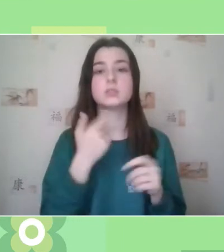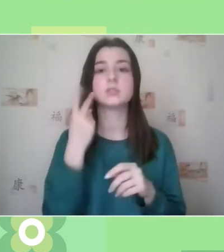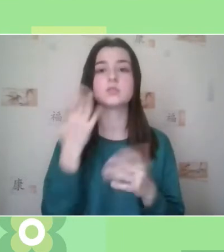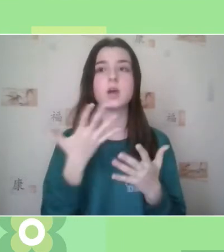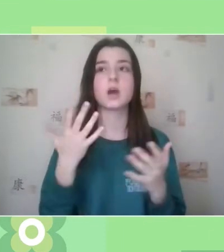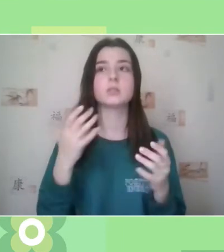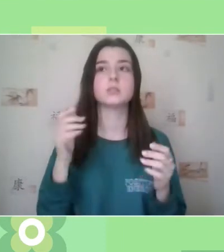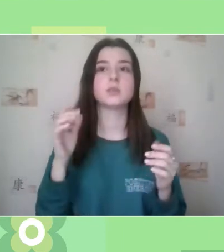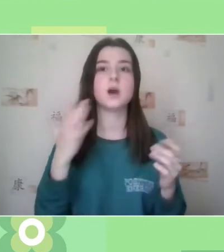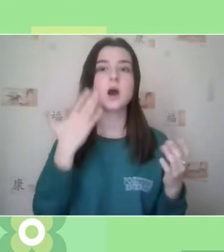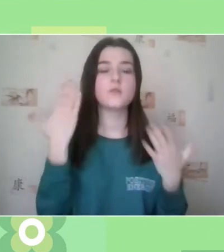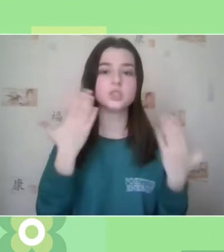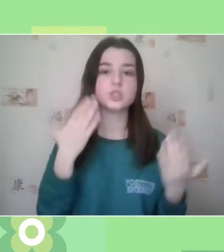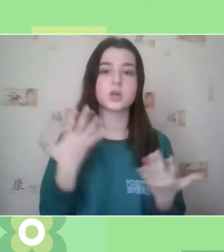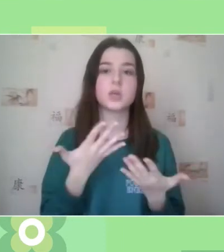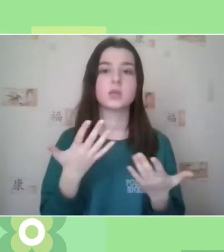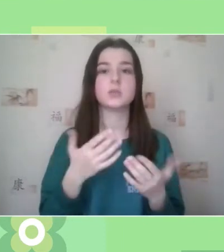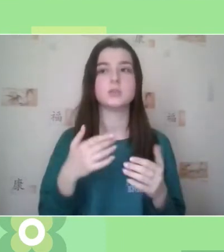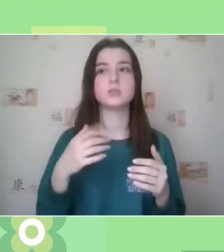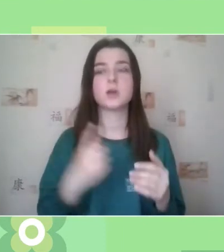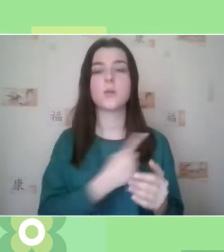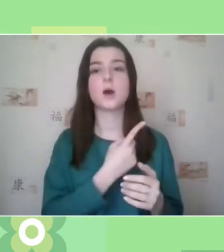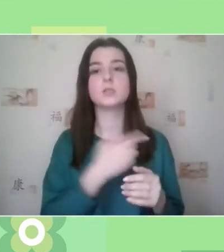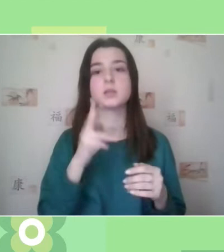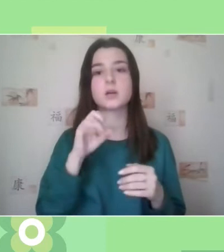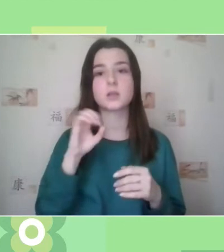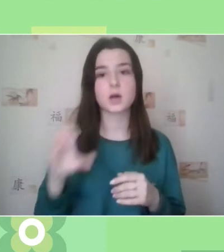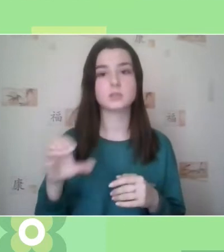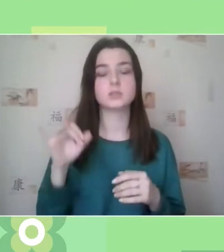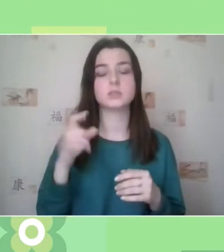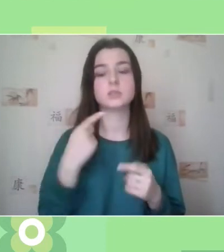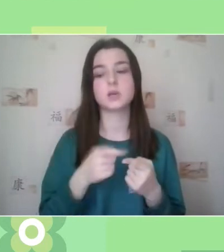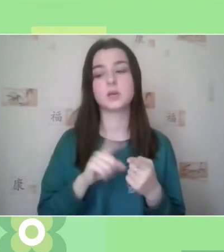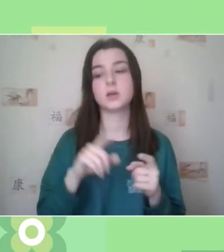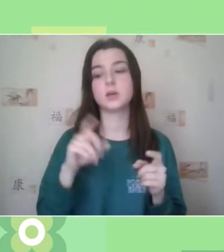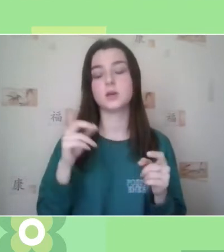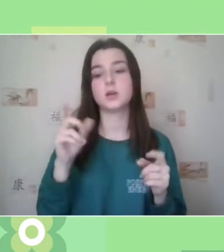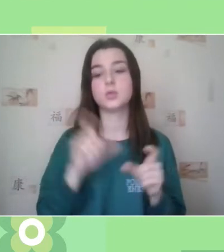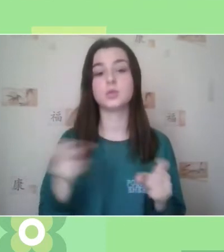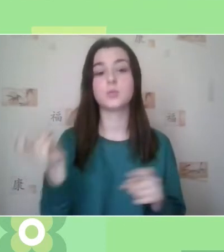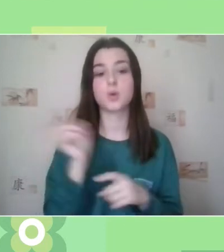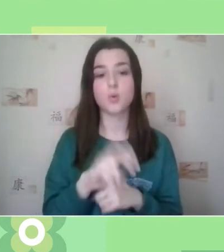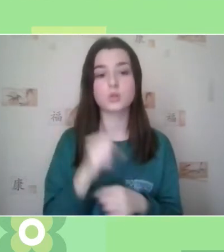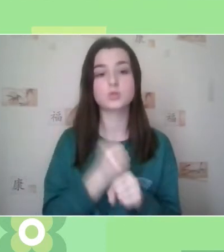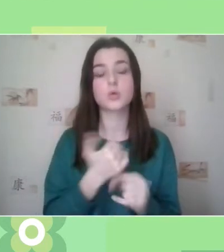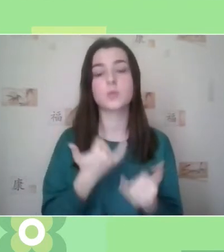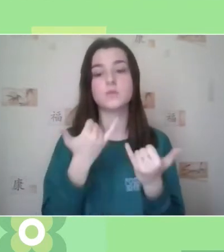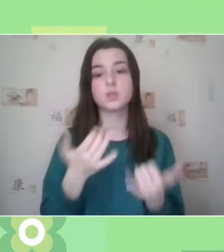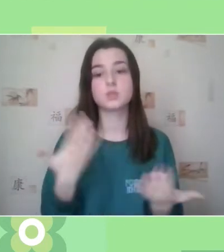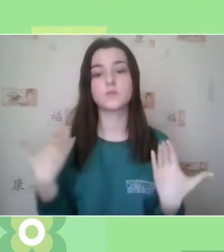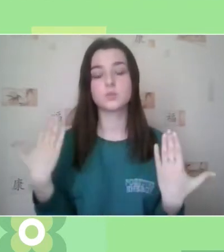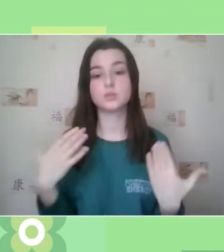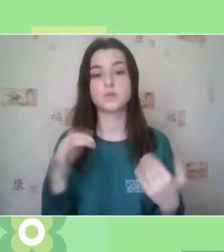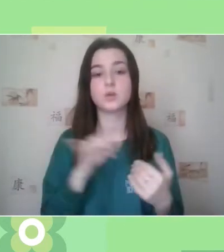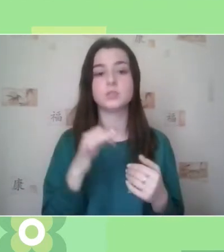якийсь майстер-клас, це якийсь цікавий спікер, тобто люди приходять, люди роблять внесок, відпочивають, і вони, другий